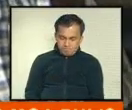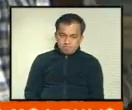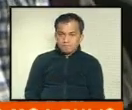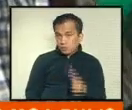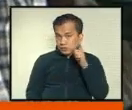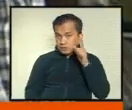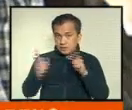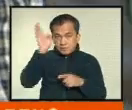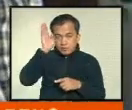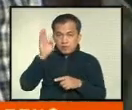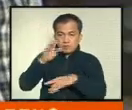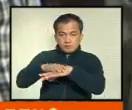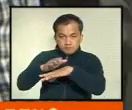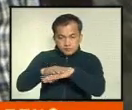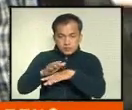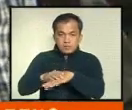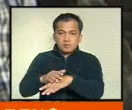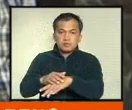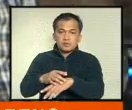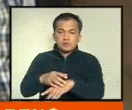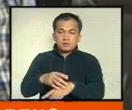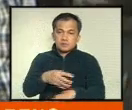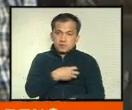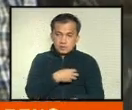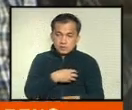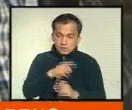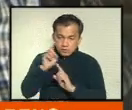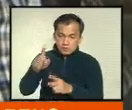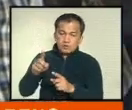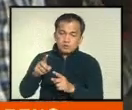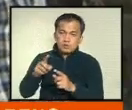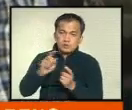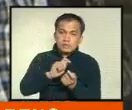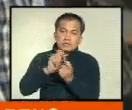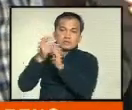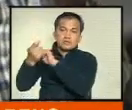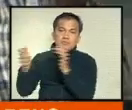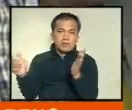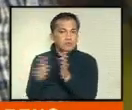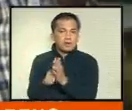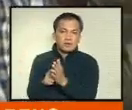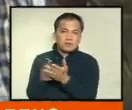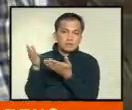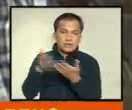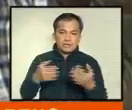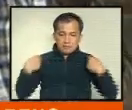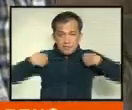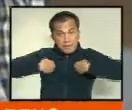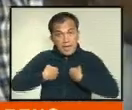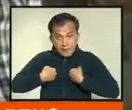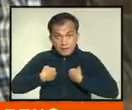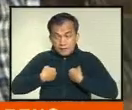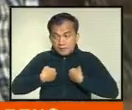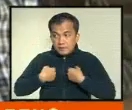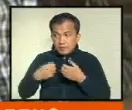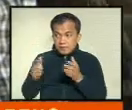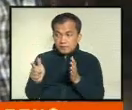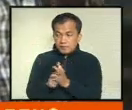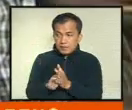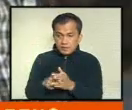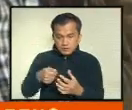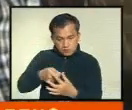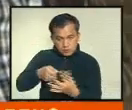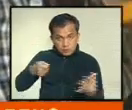Luchi at Bok, paalala ng mga otoridad sa dadalo sa traslasyon, bawal magdala ng mga backpack. Bawal din ang anumang matutulis